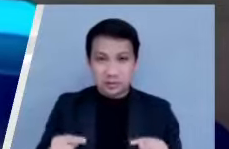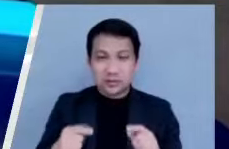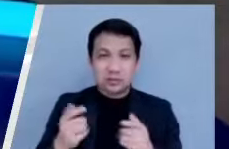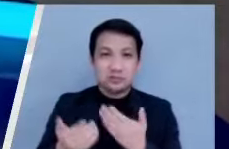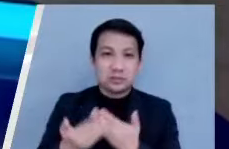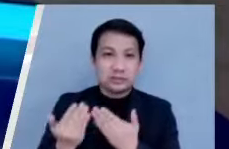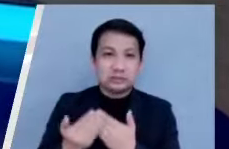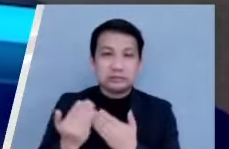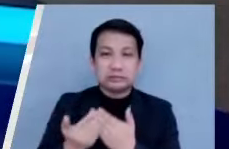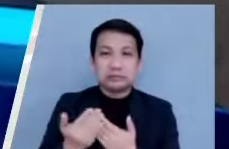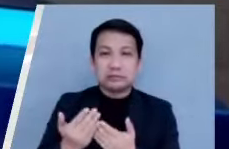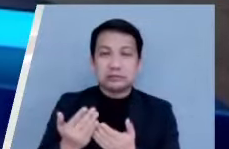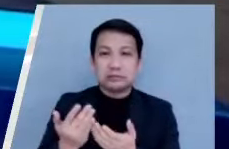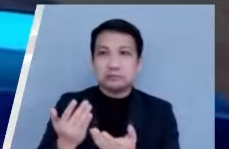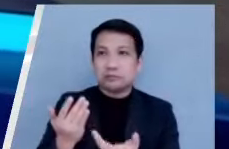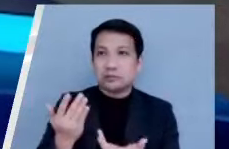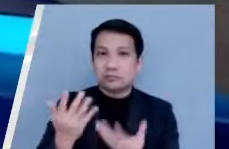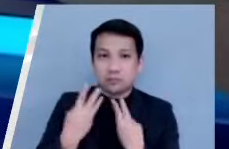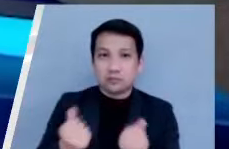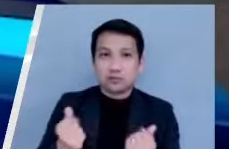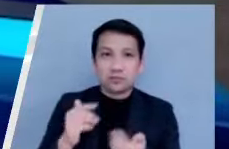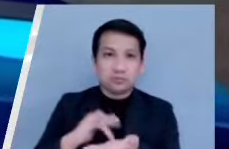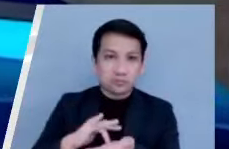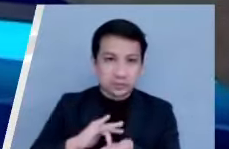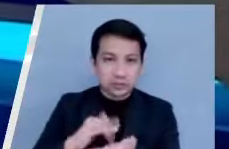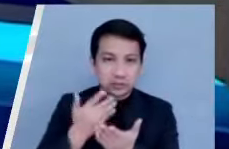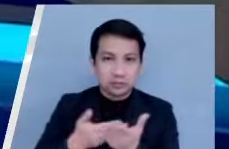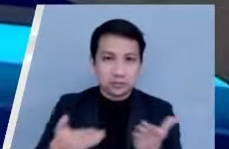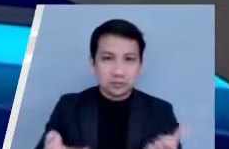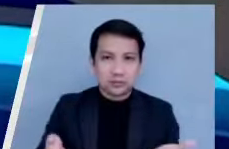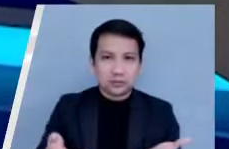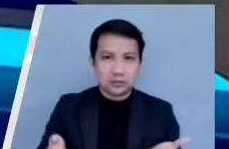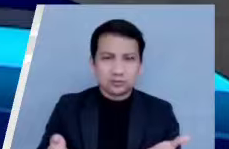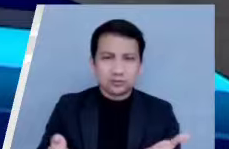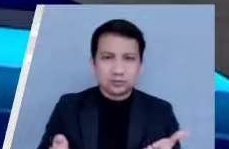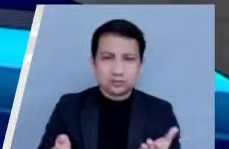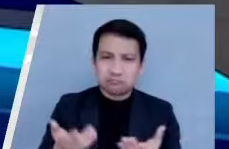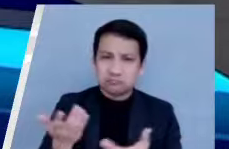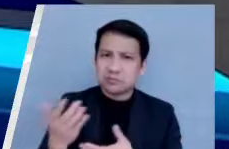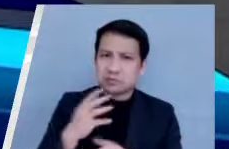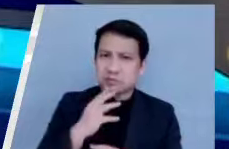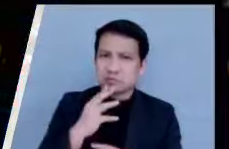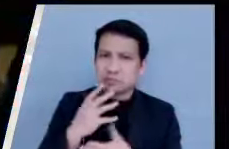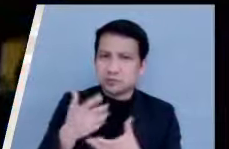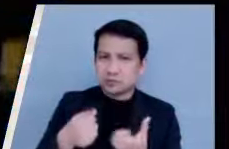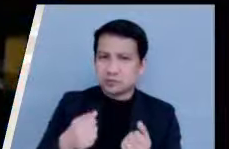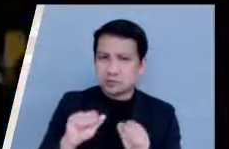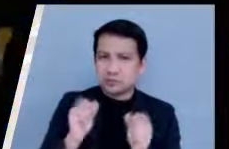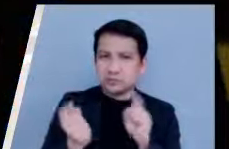ng medical device mula sa simpleng aquarium pump? Tara, let's change the game!